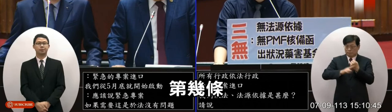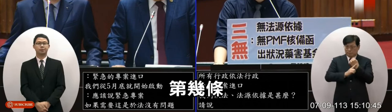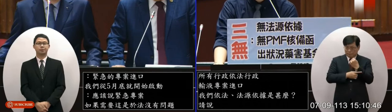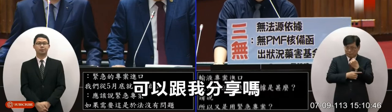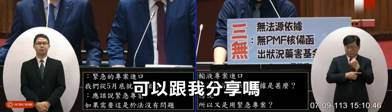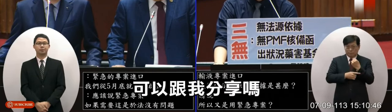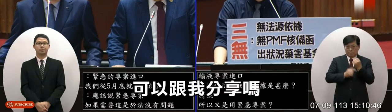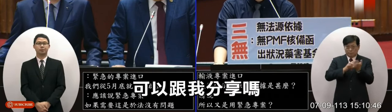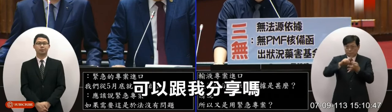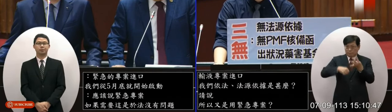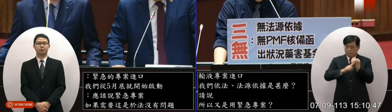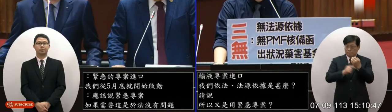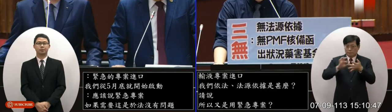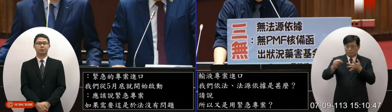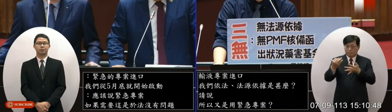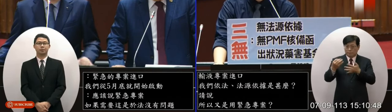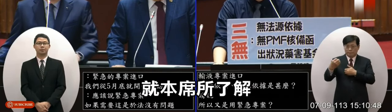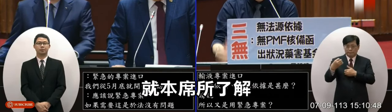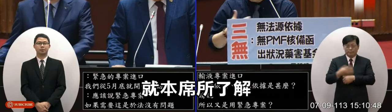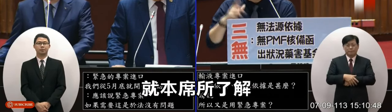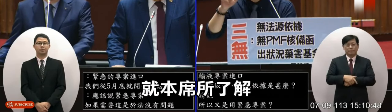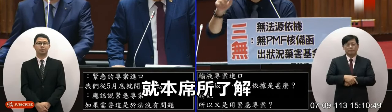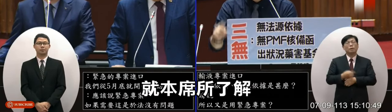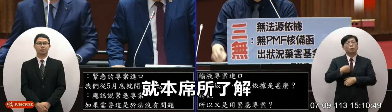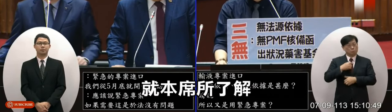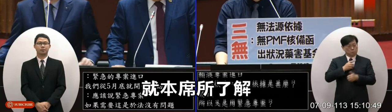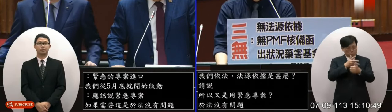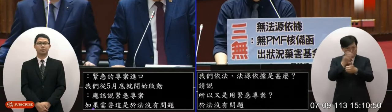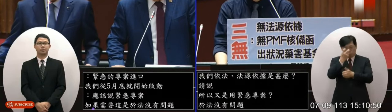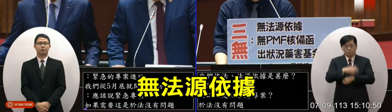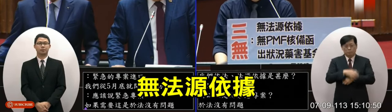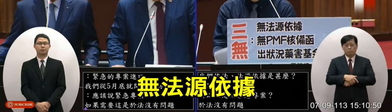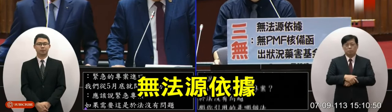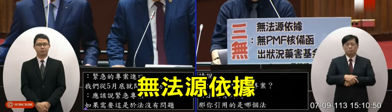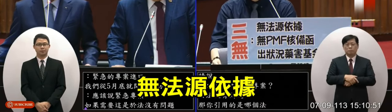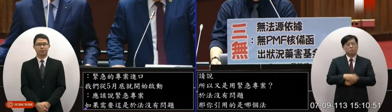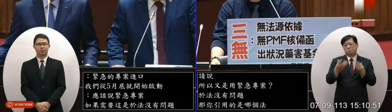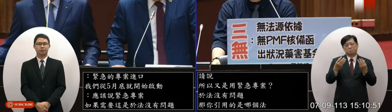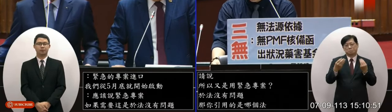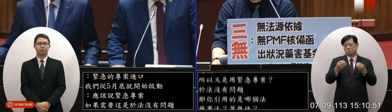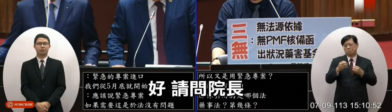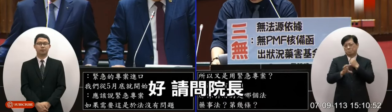条？可以跟我分享吗？就本席所了解，无法